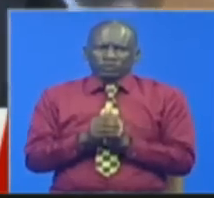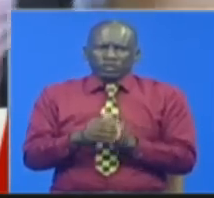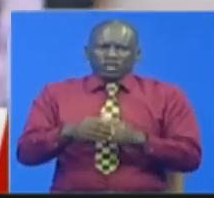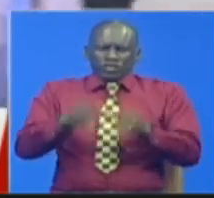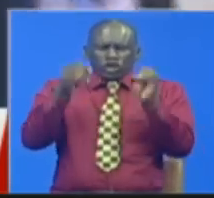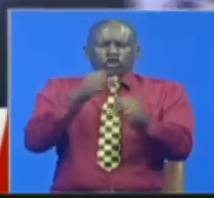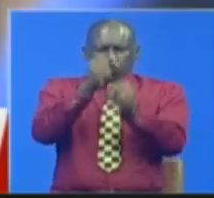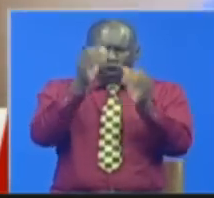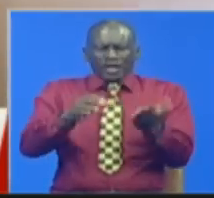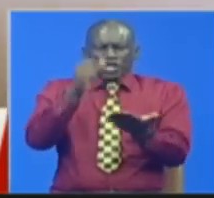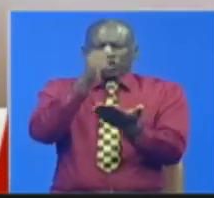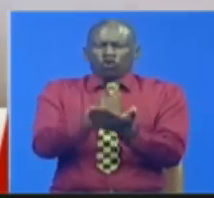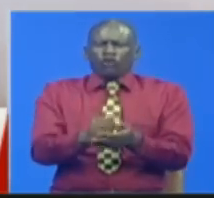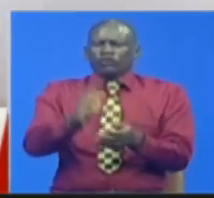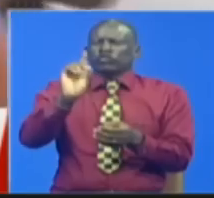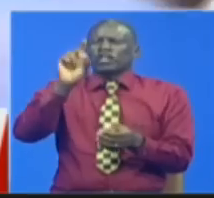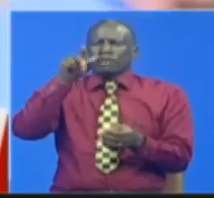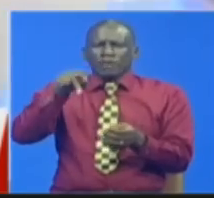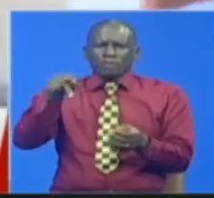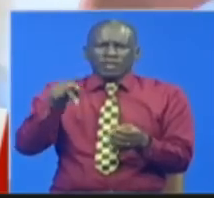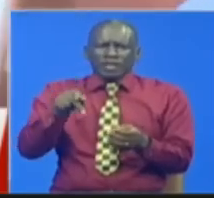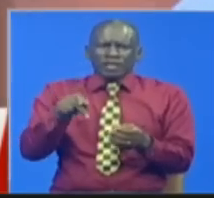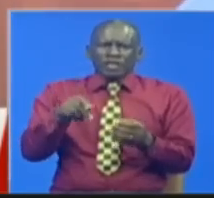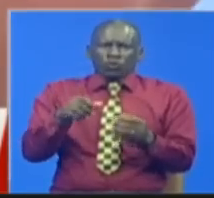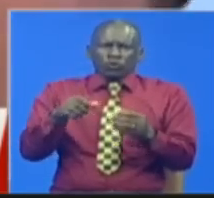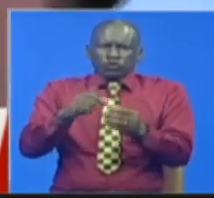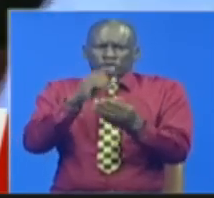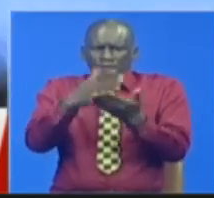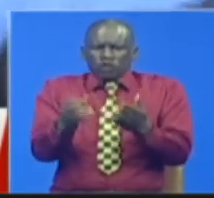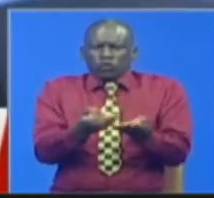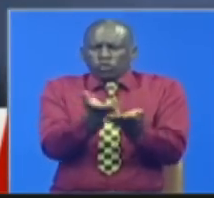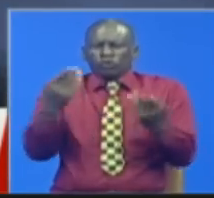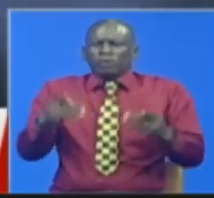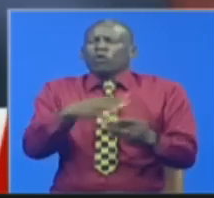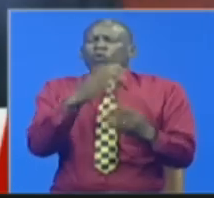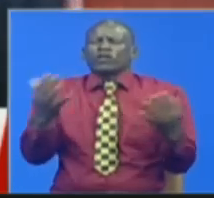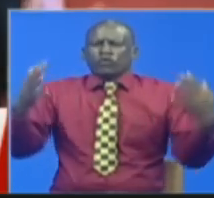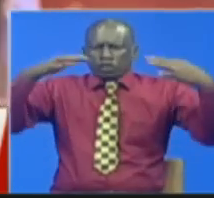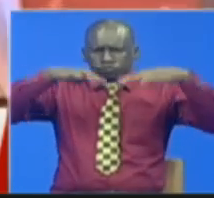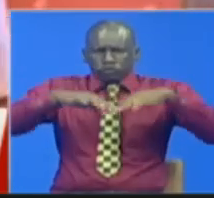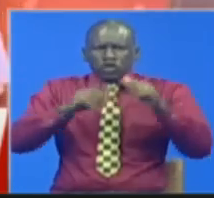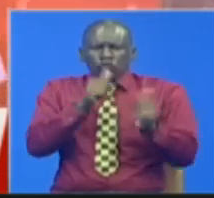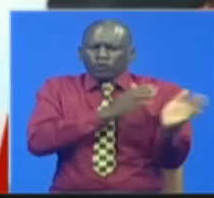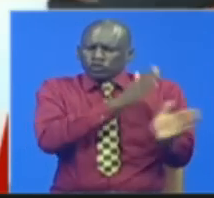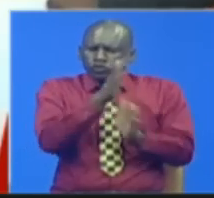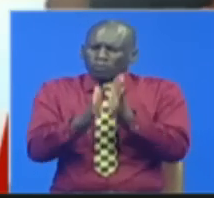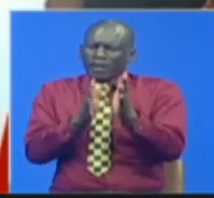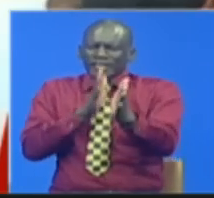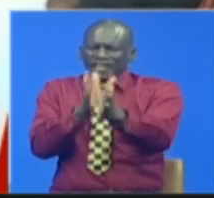Mfanyakazi mpya katika ofisi ya mkurugenzi wa mashtaka ya umma alikuwa miongoni mwa waliofika katika warsha iliyoandaliwa